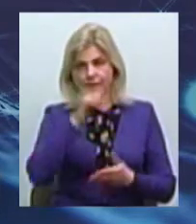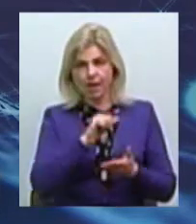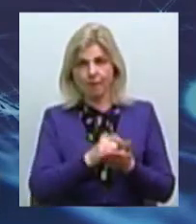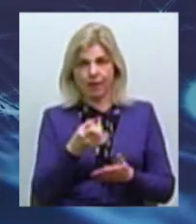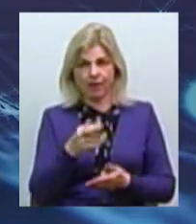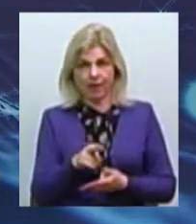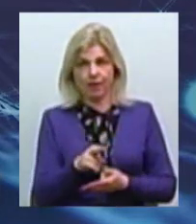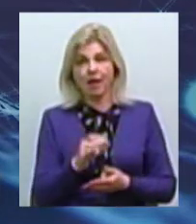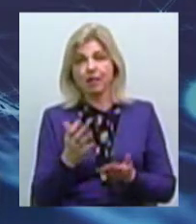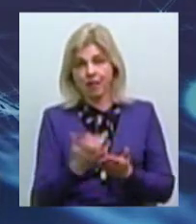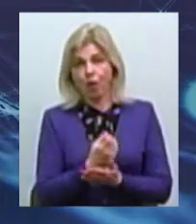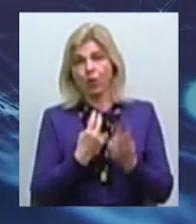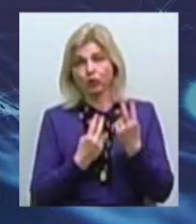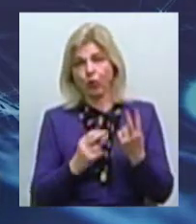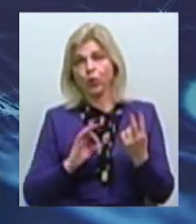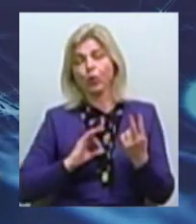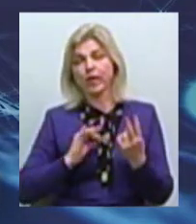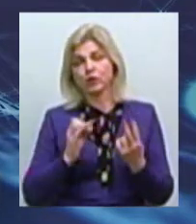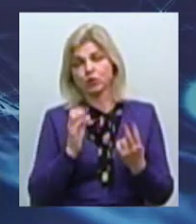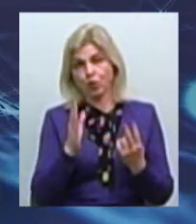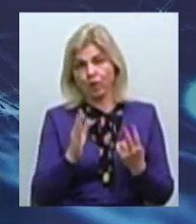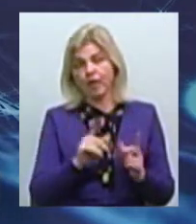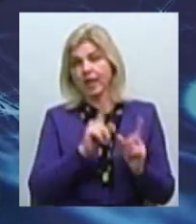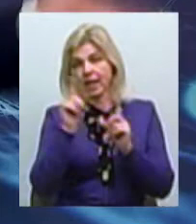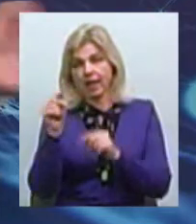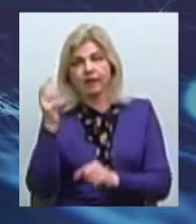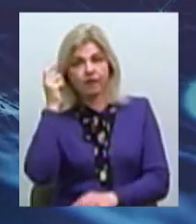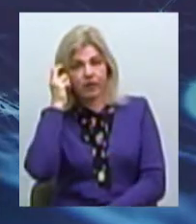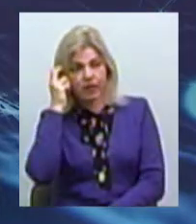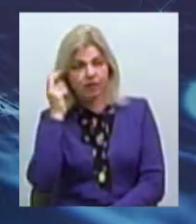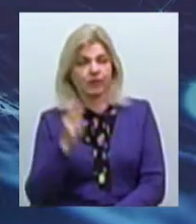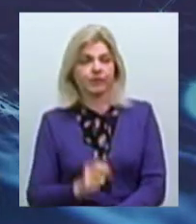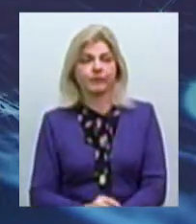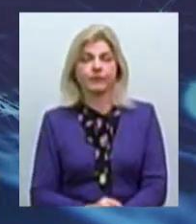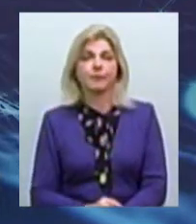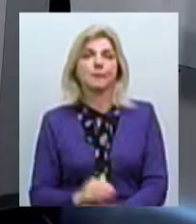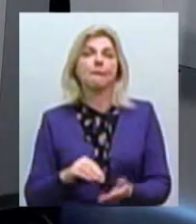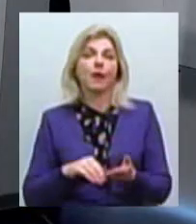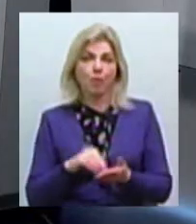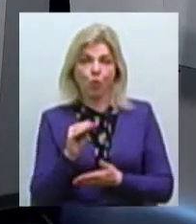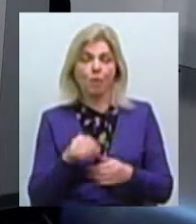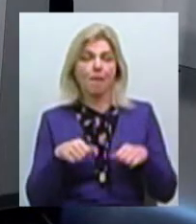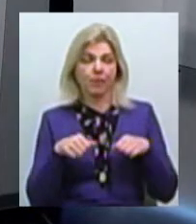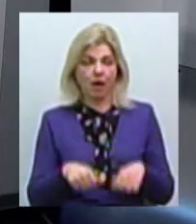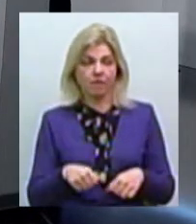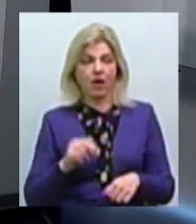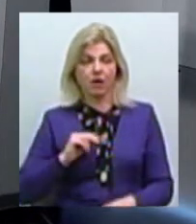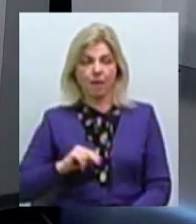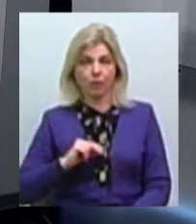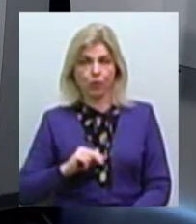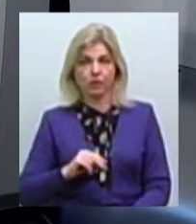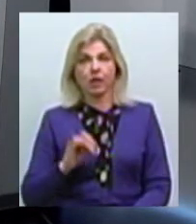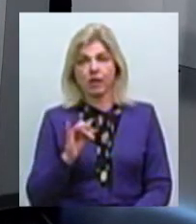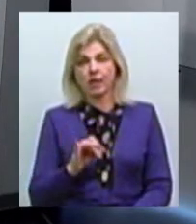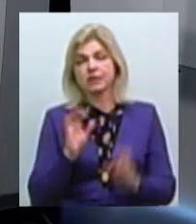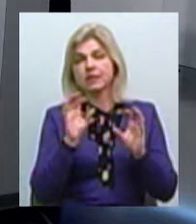находишь 2 юристов едешь киев покупаешь ему право работать там или